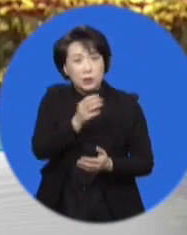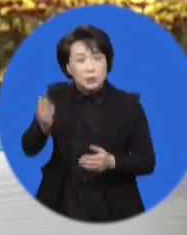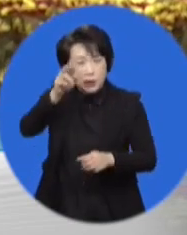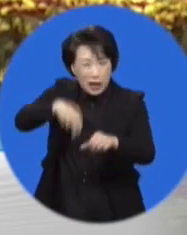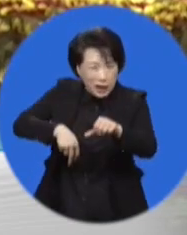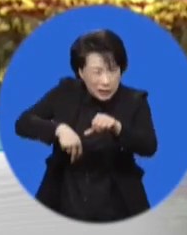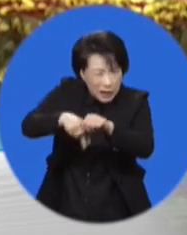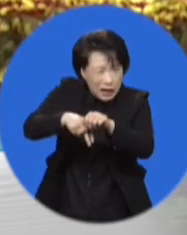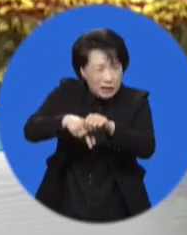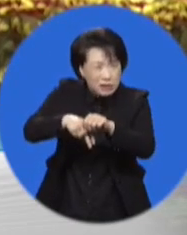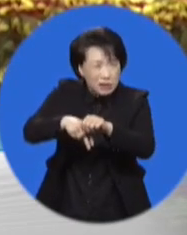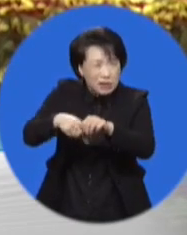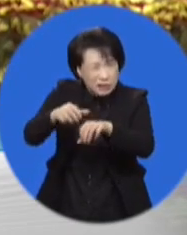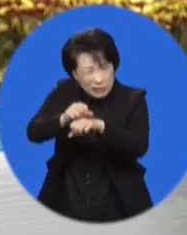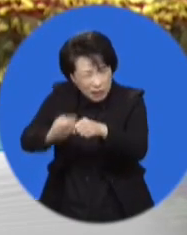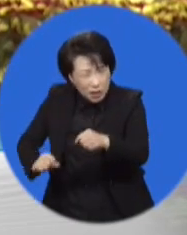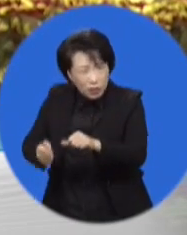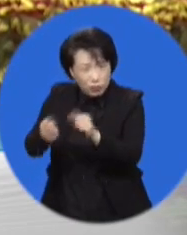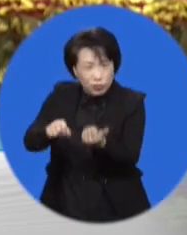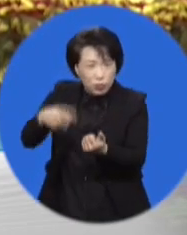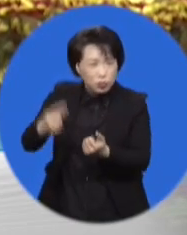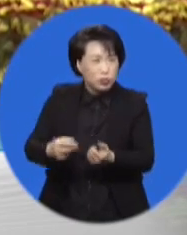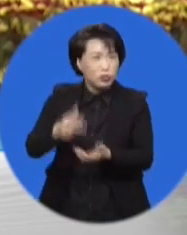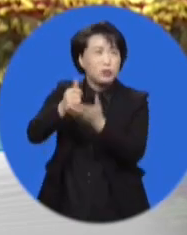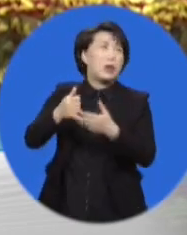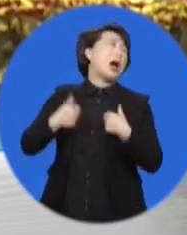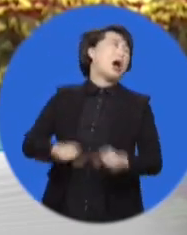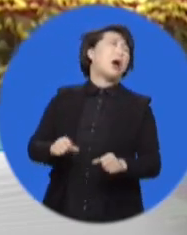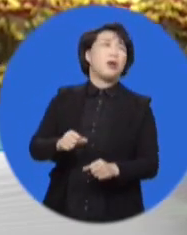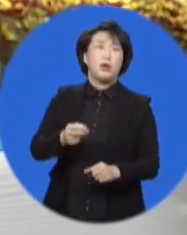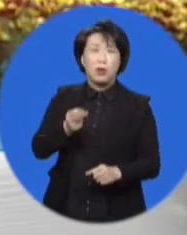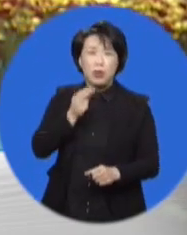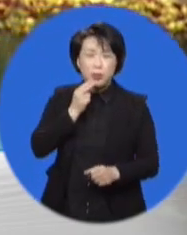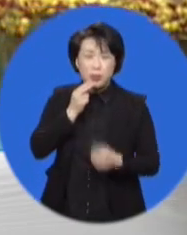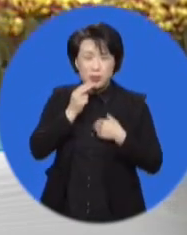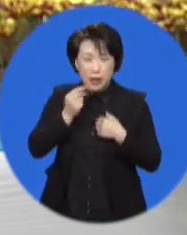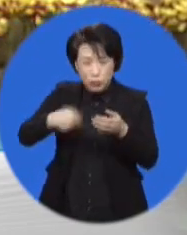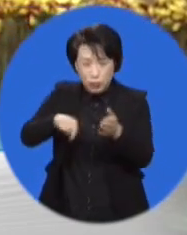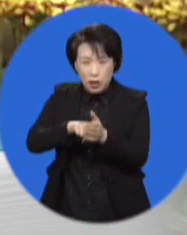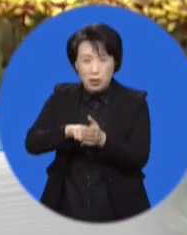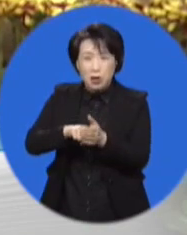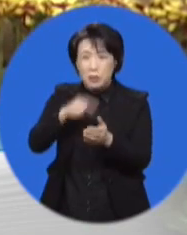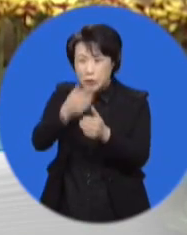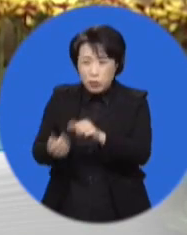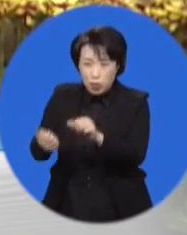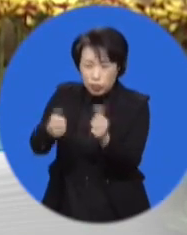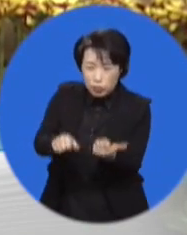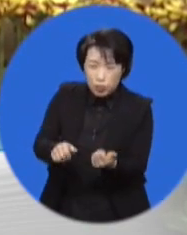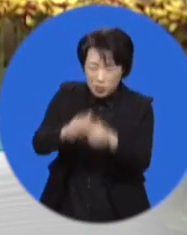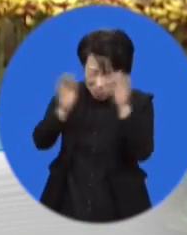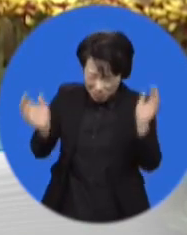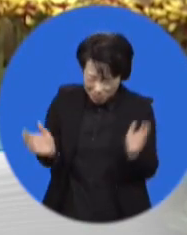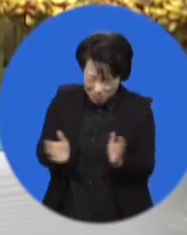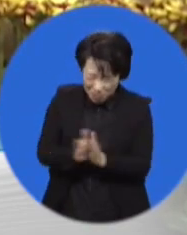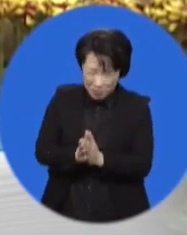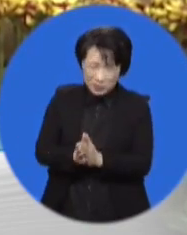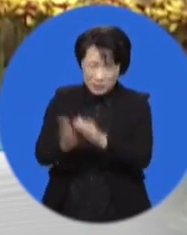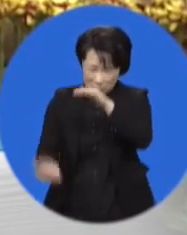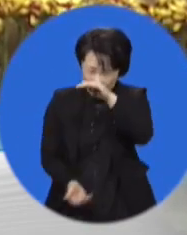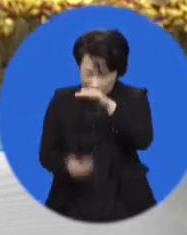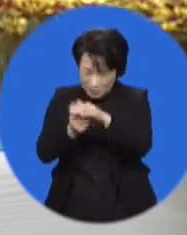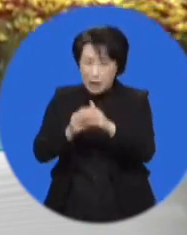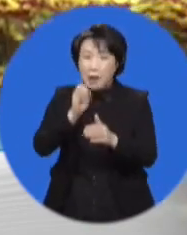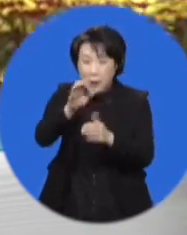십자가에서 갈기갈기 찢어져도 못 하겠다고 안 하시고 나를 위해 피 쏟아 죽으시면서 다